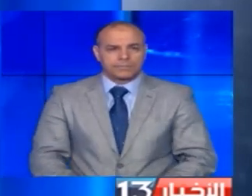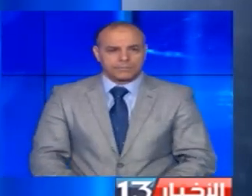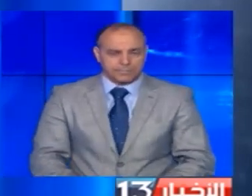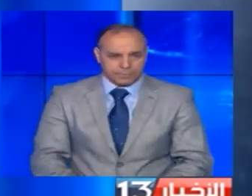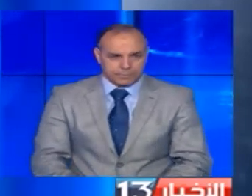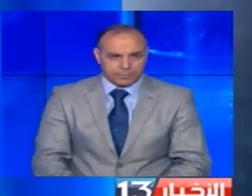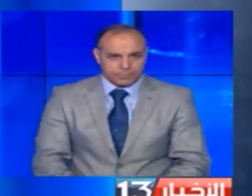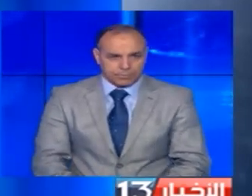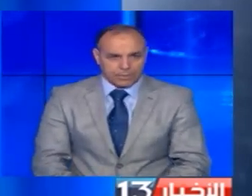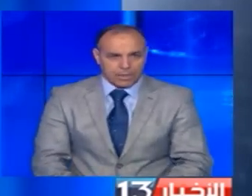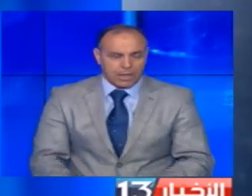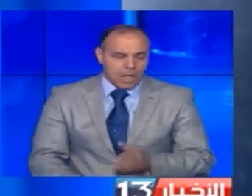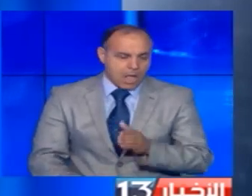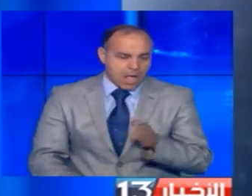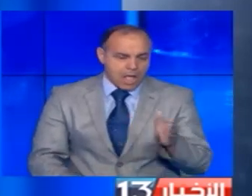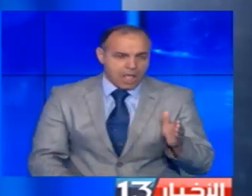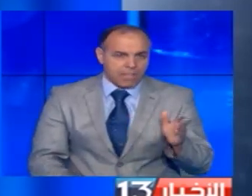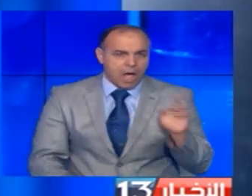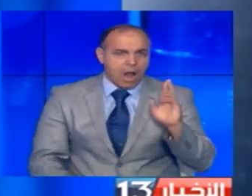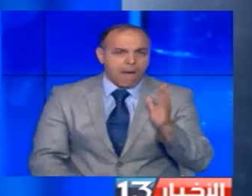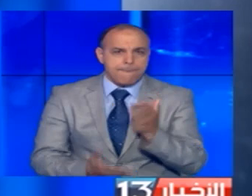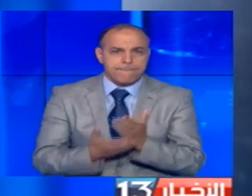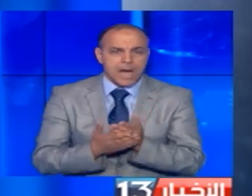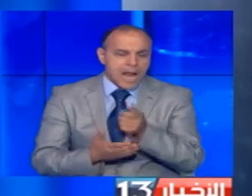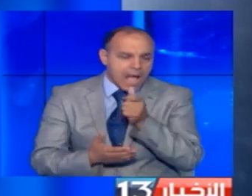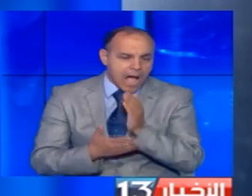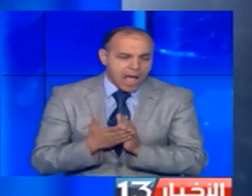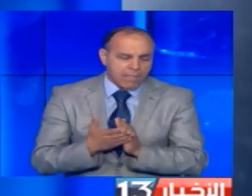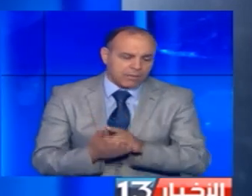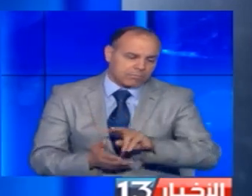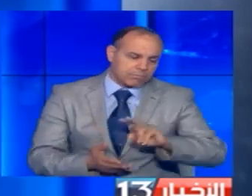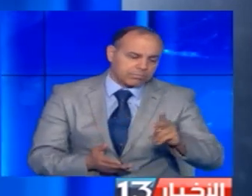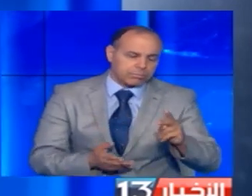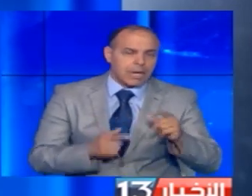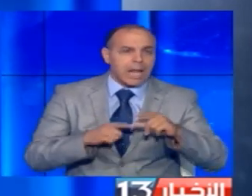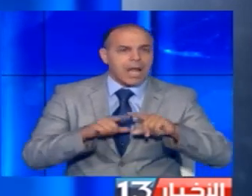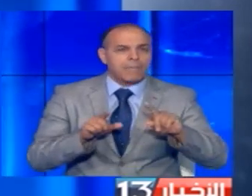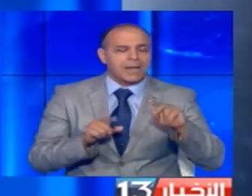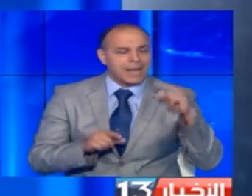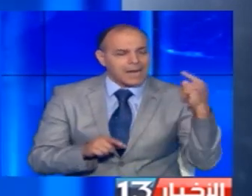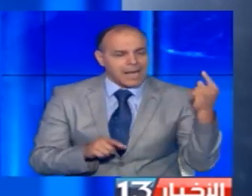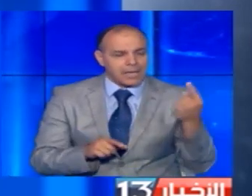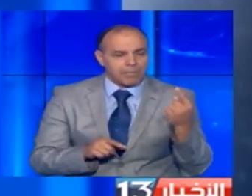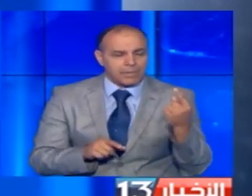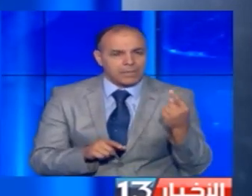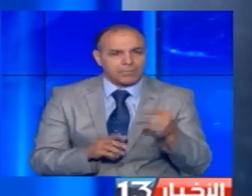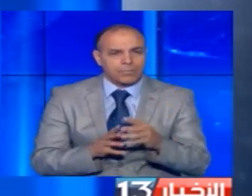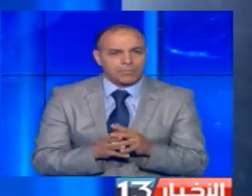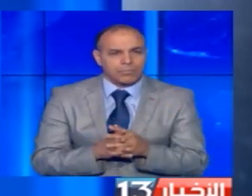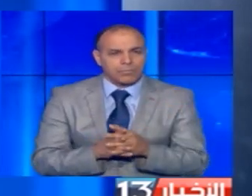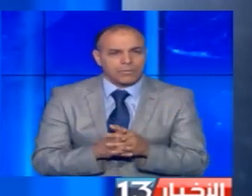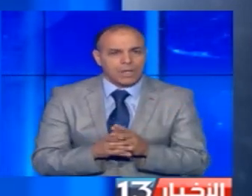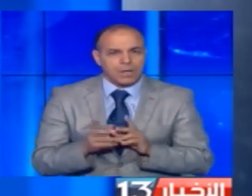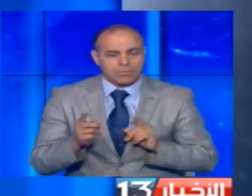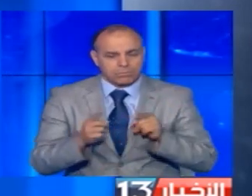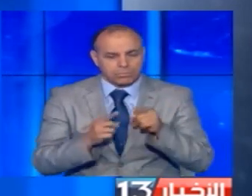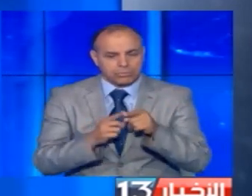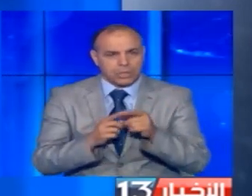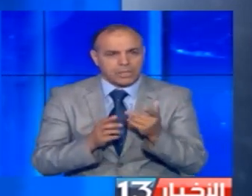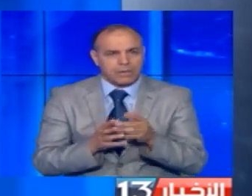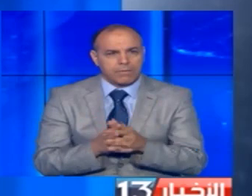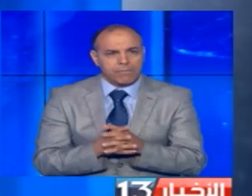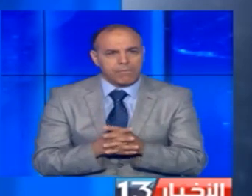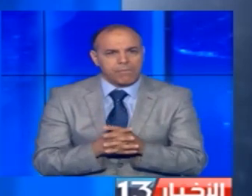والى ان يكون هذا تقرير جاهز نمر الى الاخبار العالميه او ونتوجه مباشره